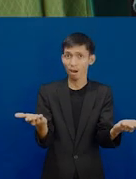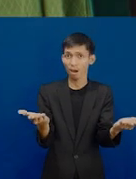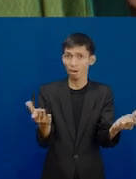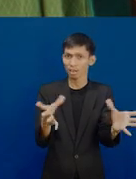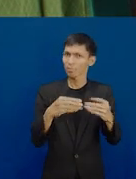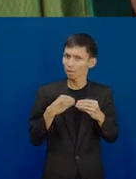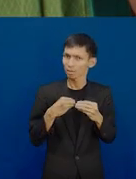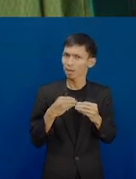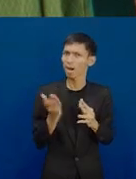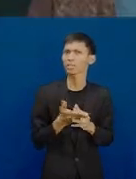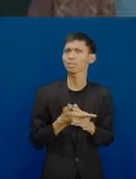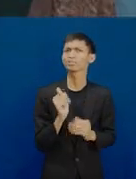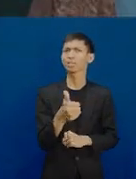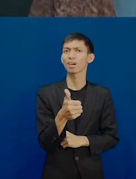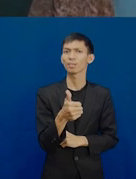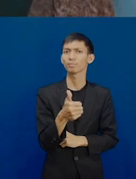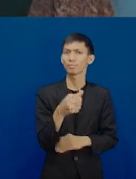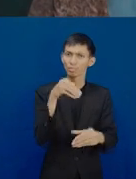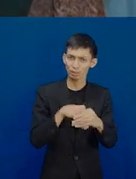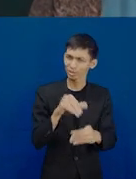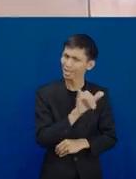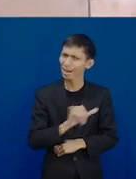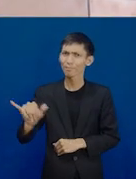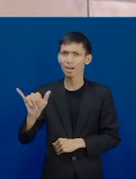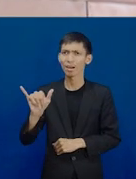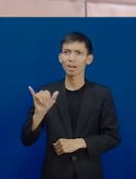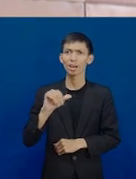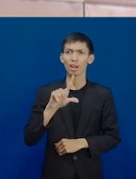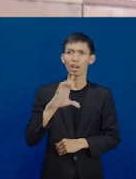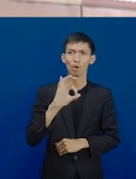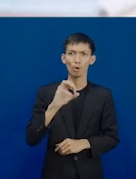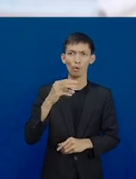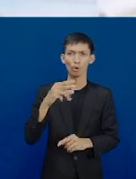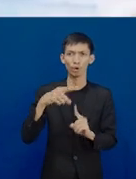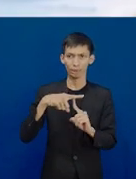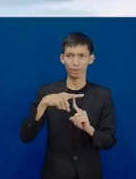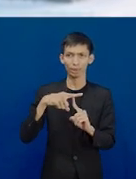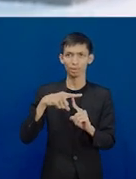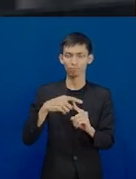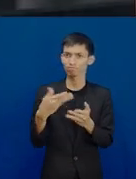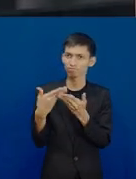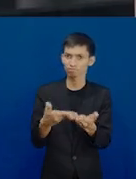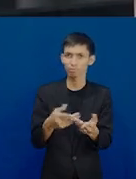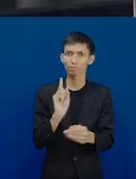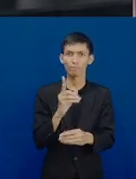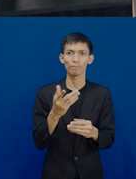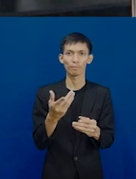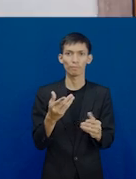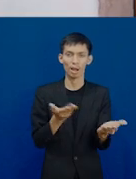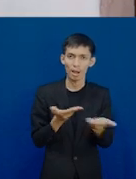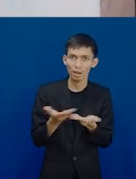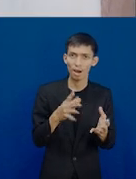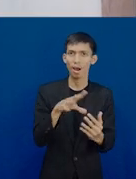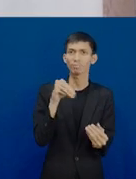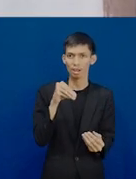jemput bola untuk semua lapisan masyarakat, termasuk juga dengan loket pelayanan khusus